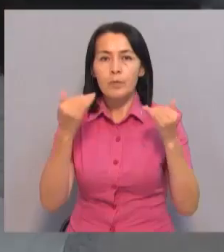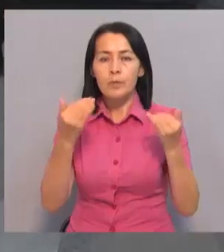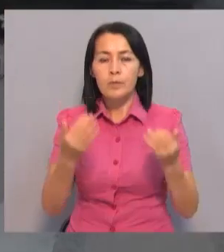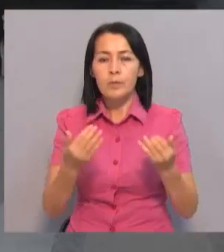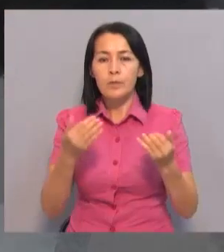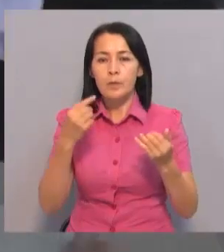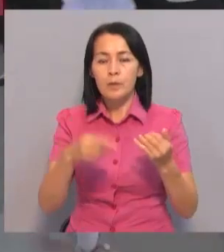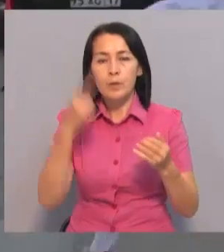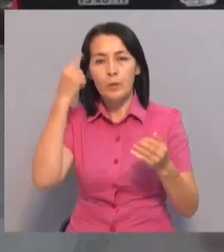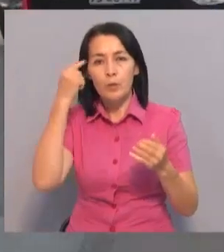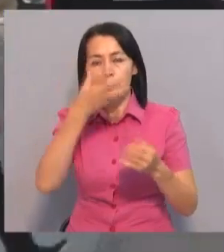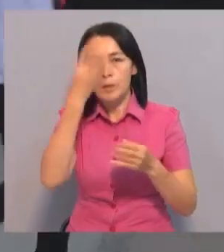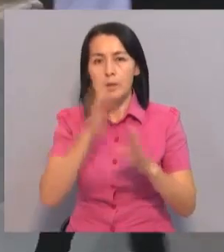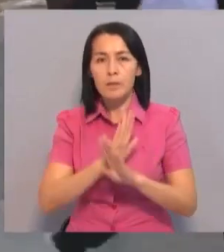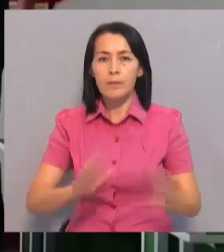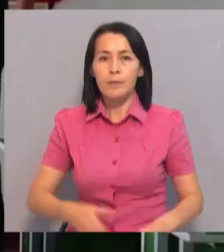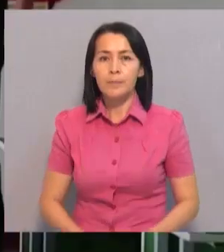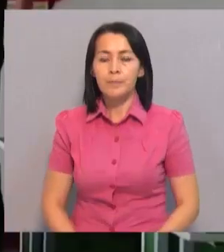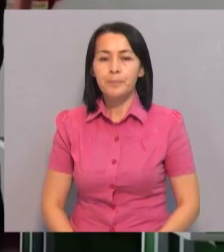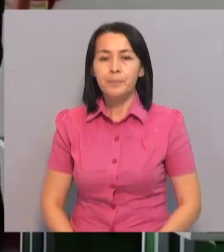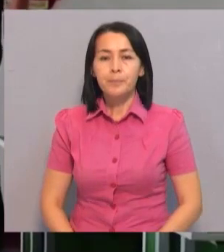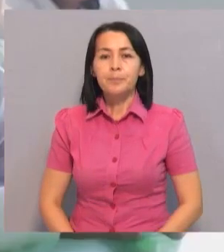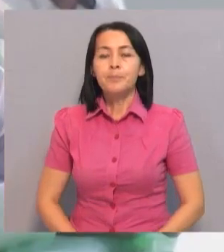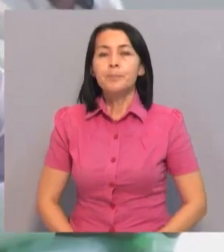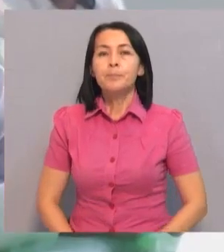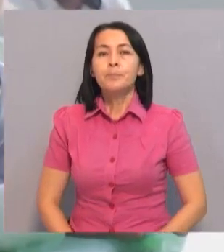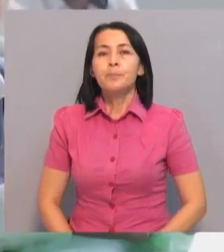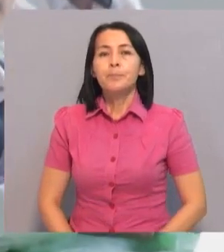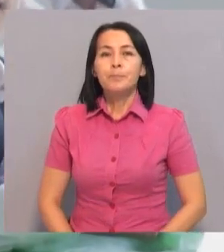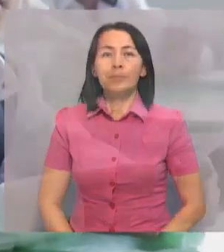познавательным и, думаю, незабываемым. Жнарапова, Алмазанабекова, новости.